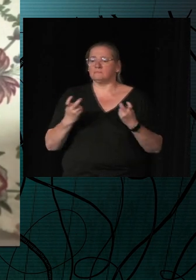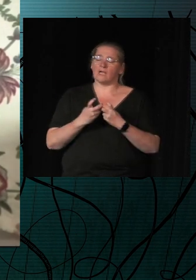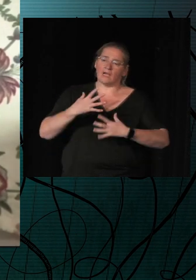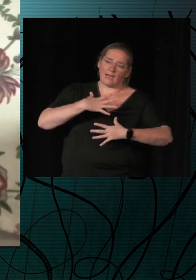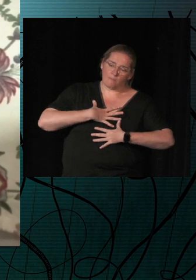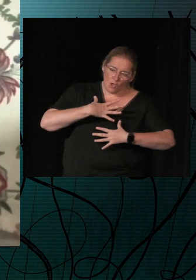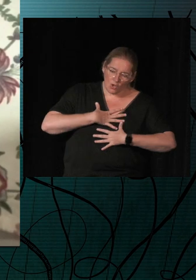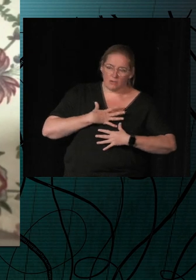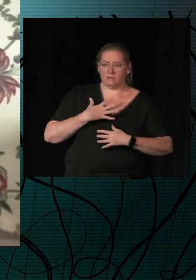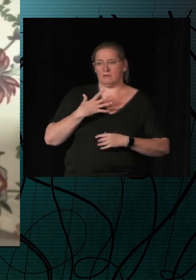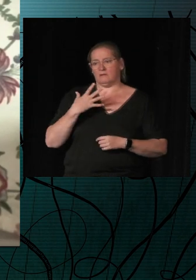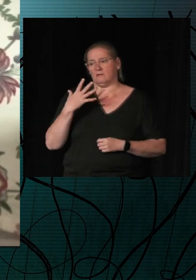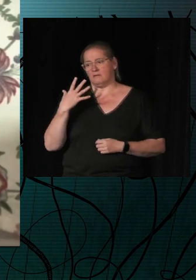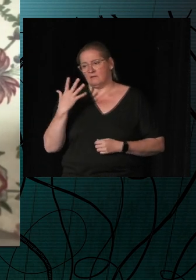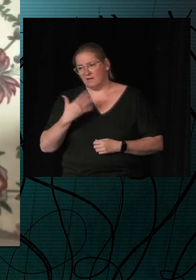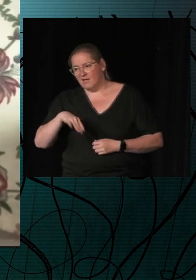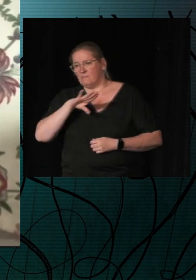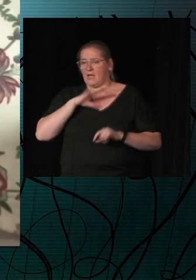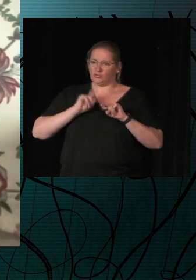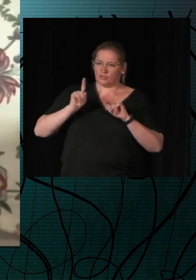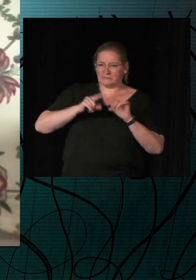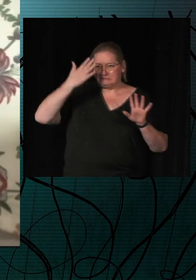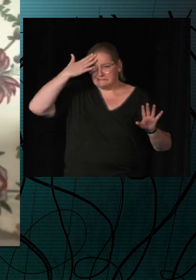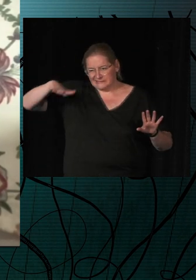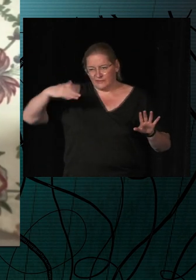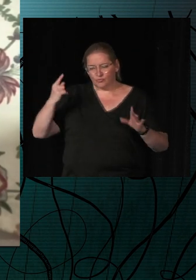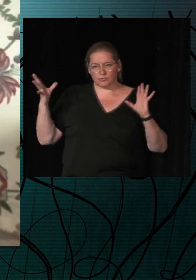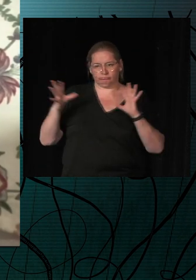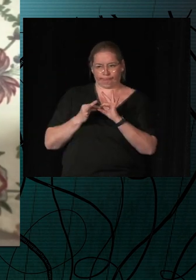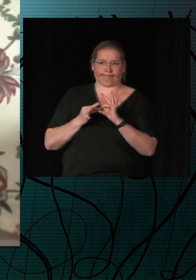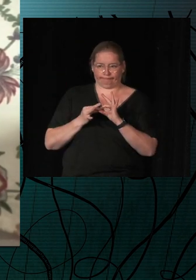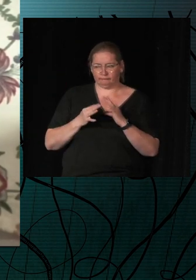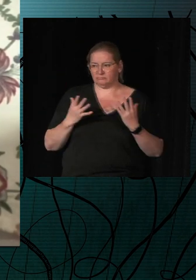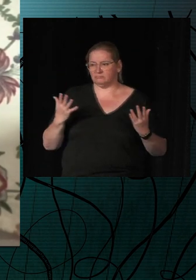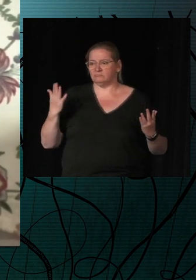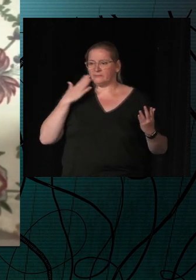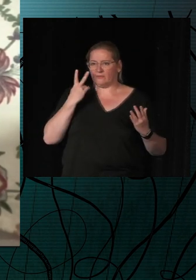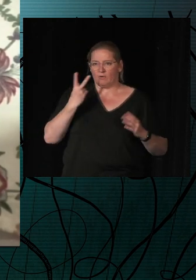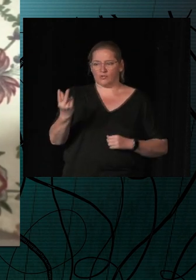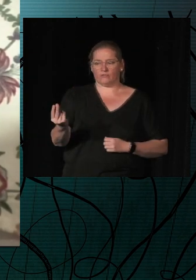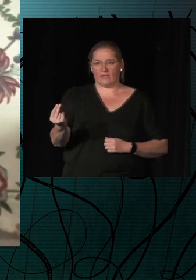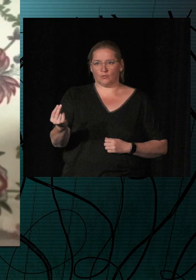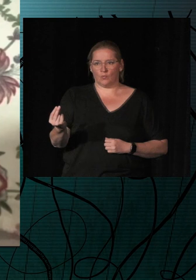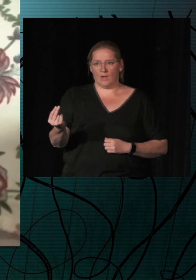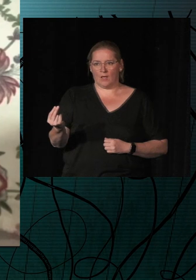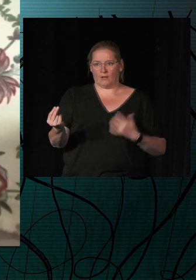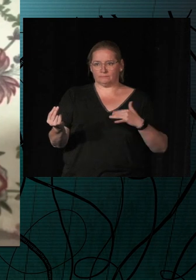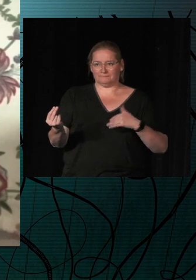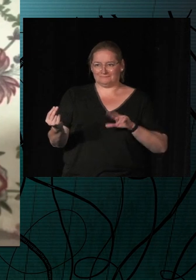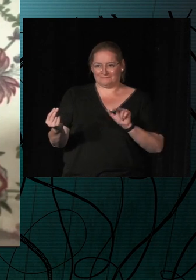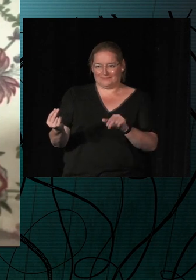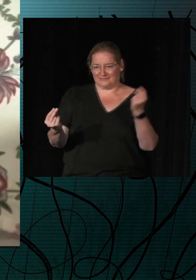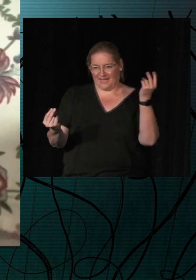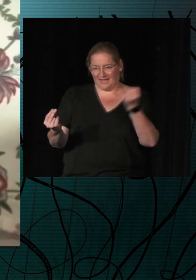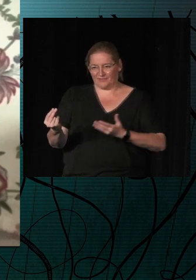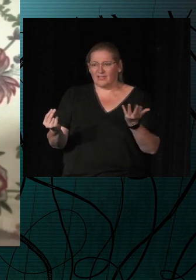soit toujours liée à ce qu'on sait et comme disait doli euh si tu vois que ça sauvegarde tu dis oh mince là il va m'arriver un truc si tu vois un